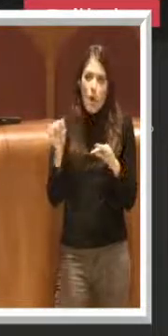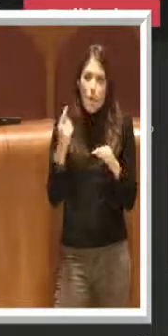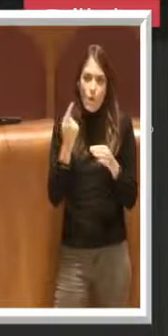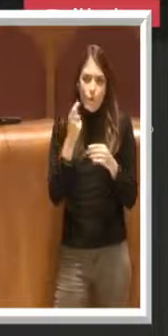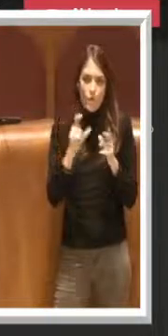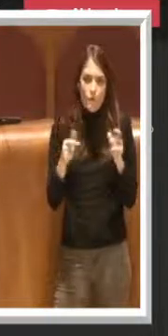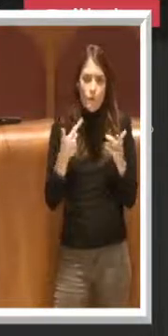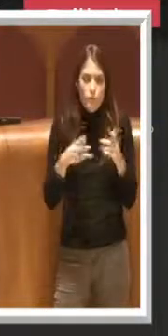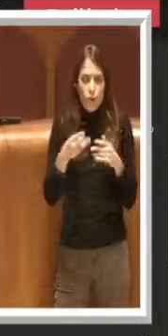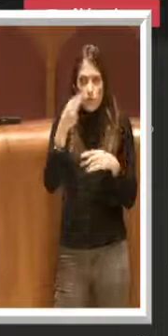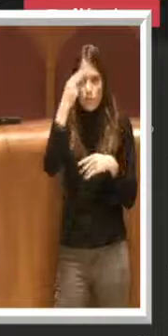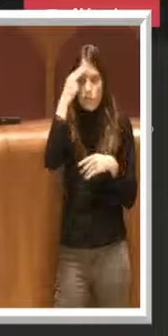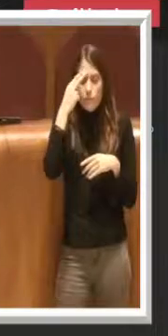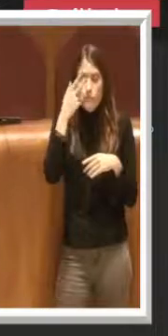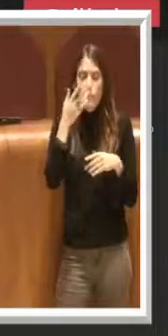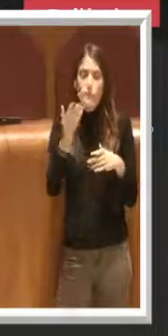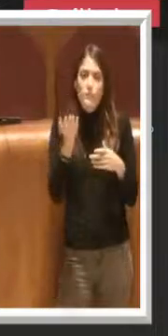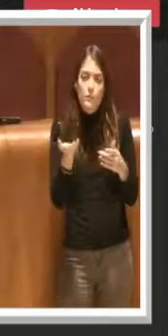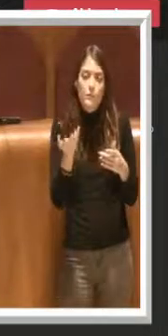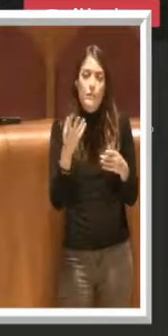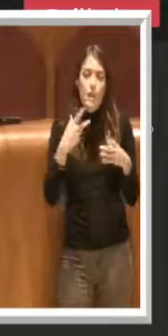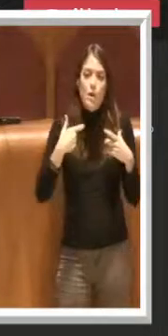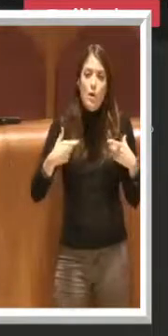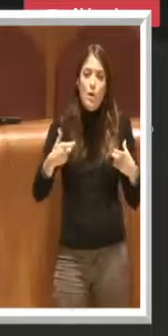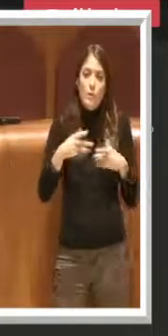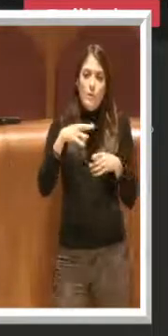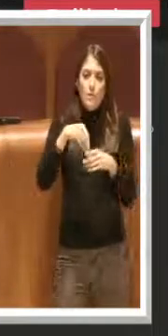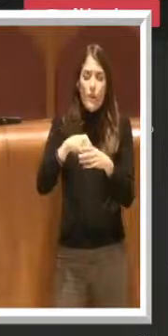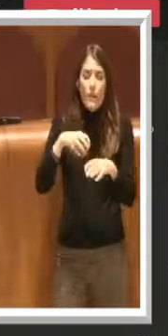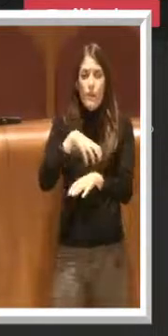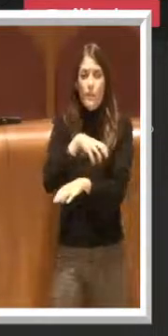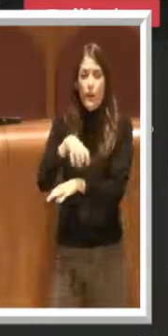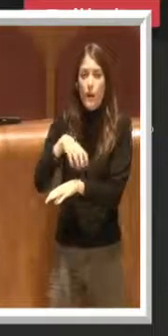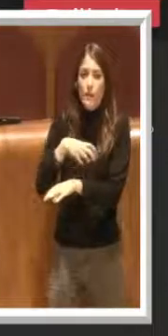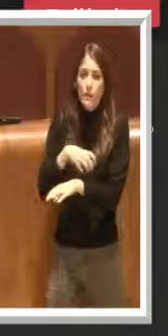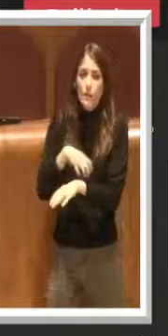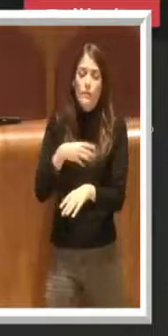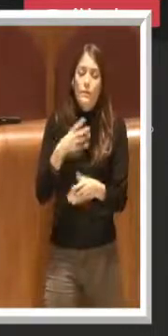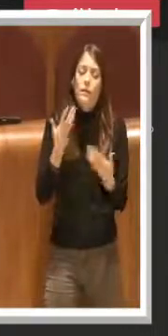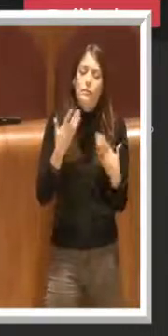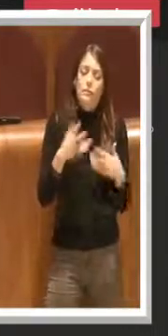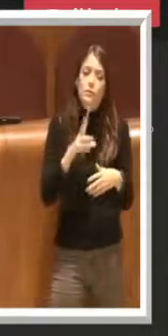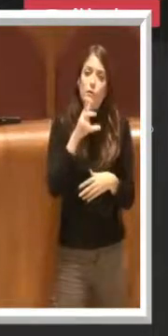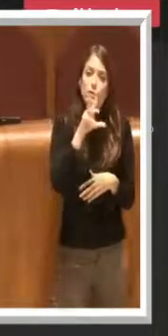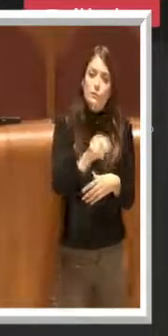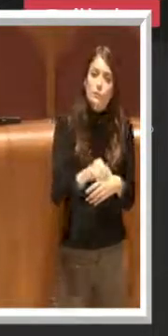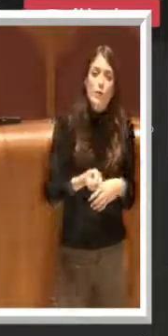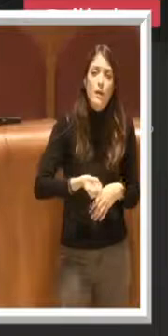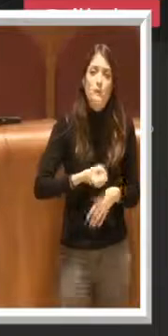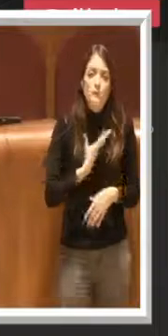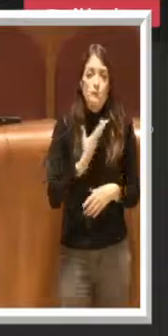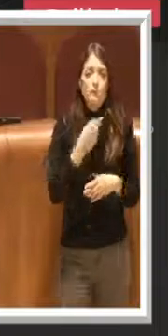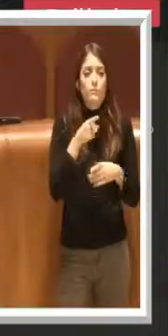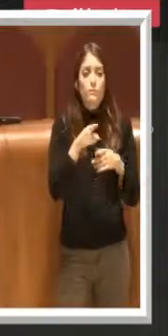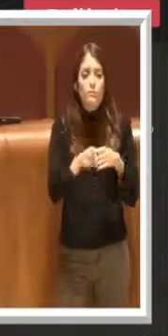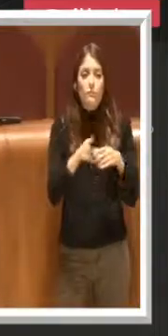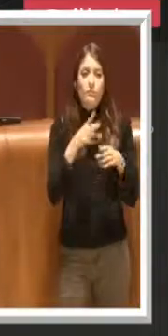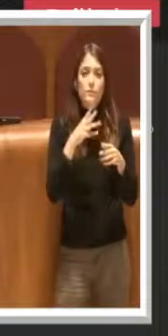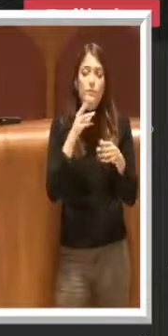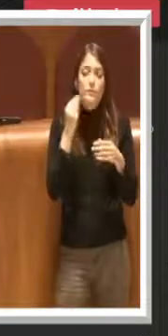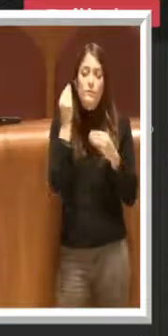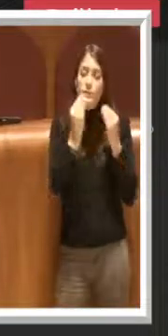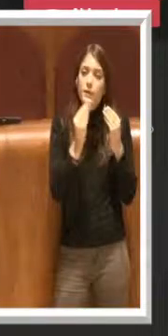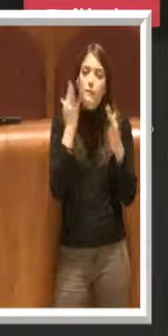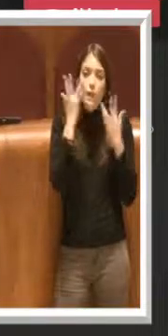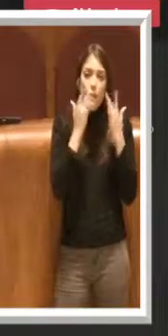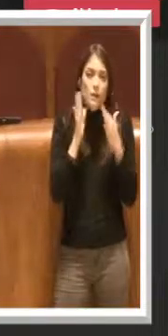nelle commissioni, i dipartimenti hanno espresso il loro parere negativo, e questo io